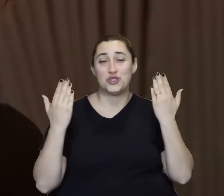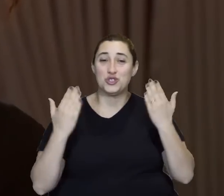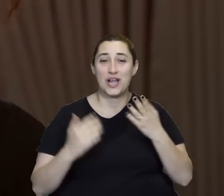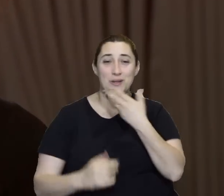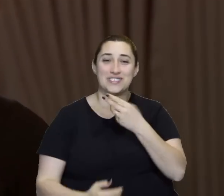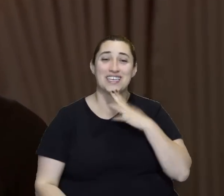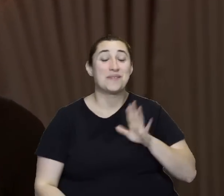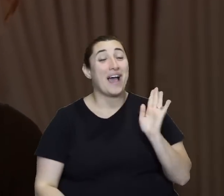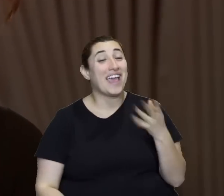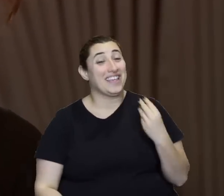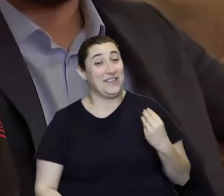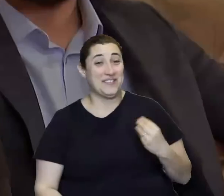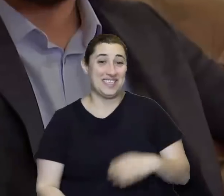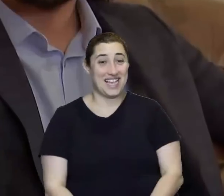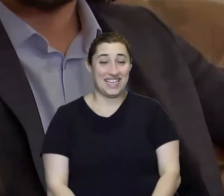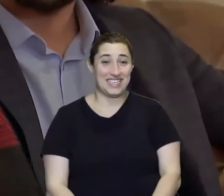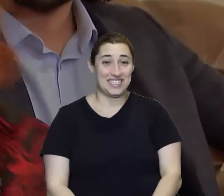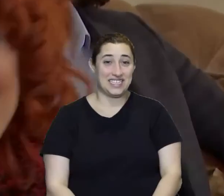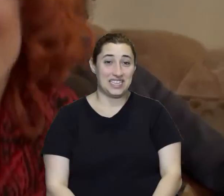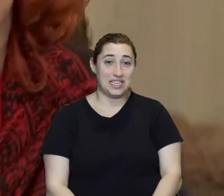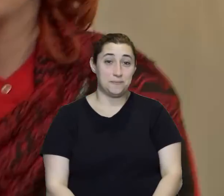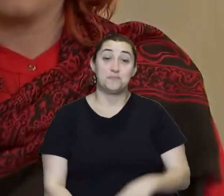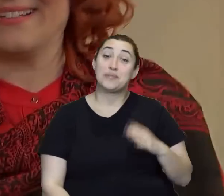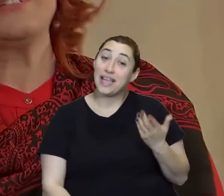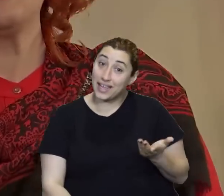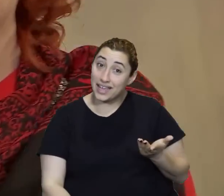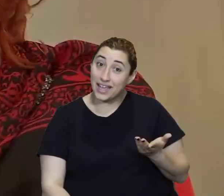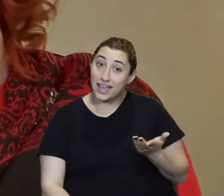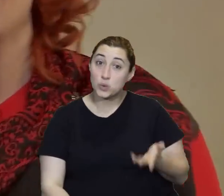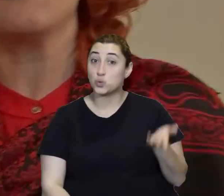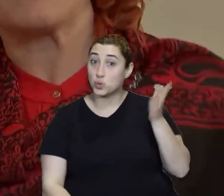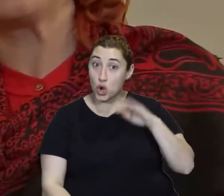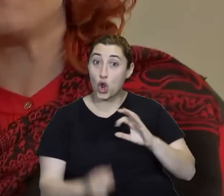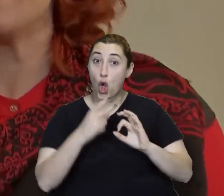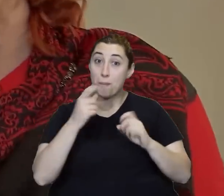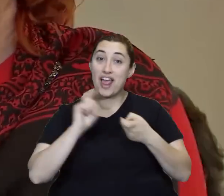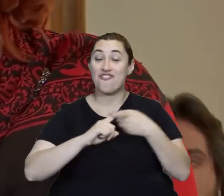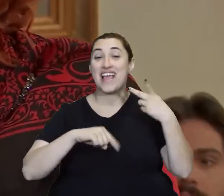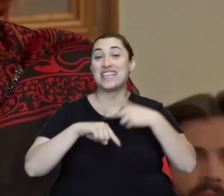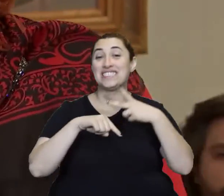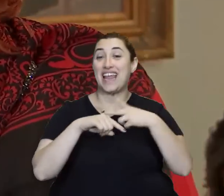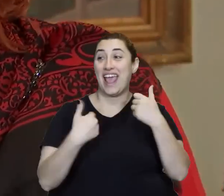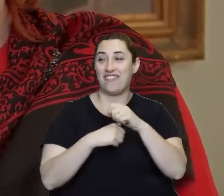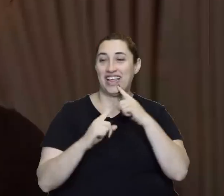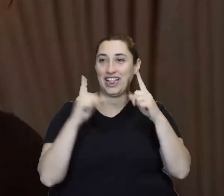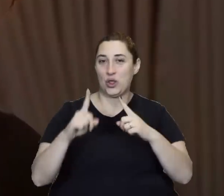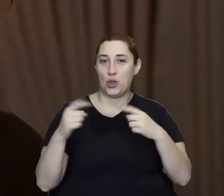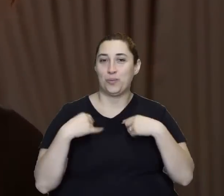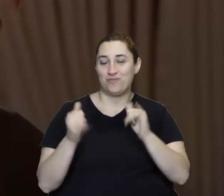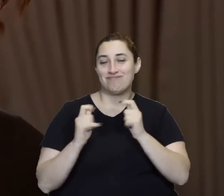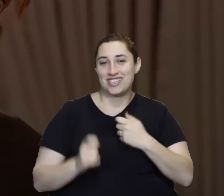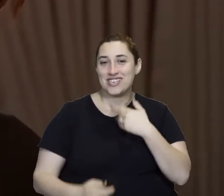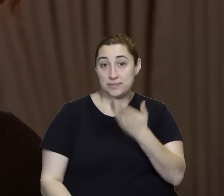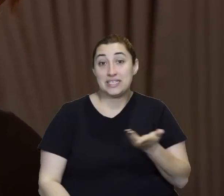kızım. Ay aman ne güzel. Kalkıyor. Sonra da Ömer'cimle Zehra'cığımın evlilik yıl dönümünü